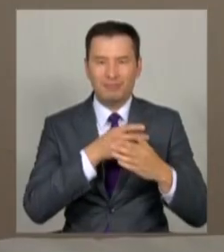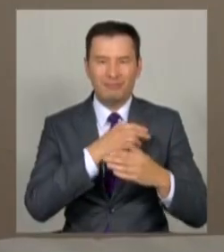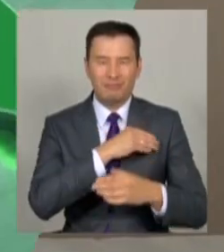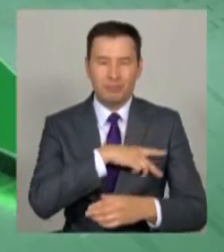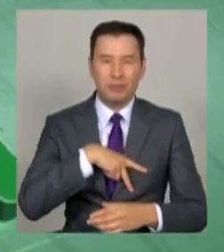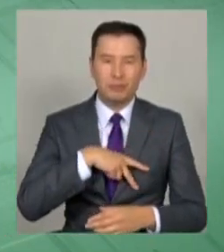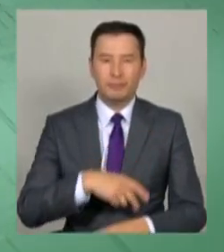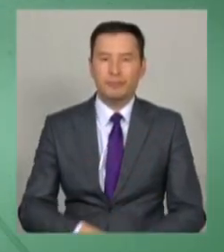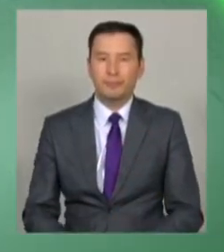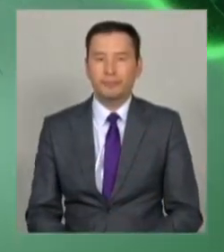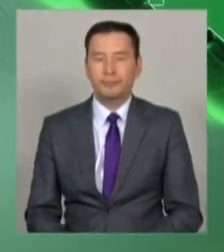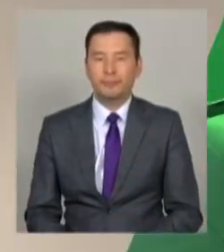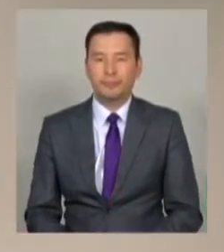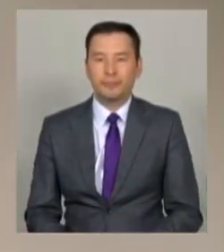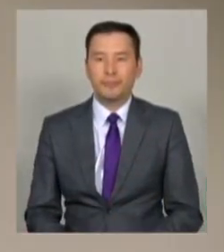Курманбекова.